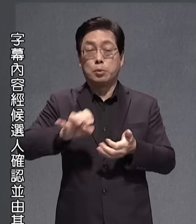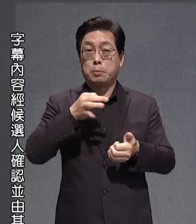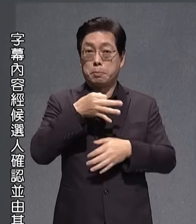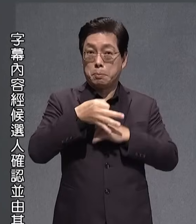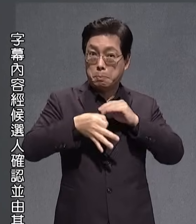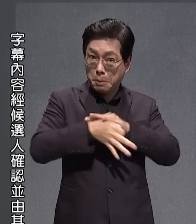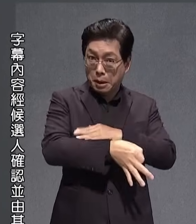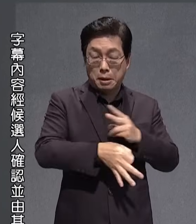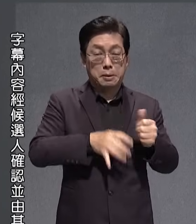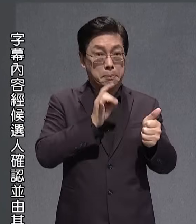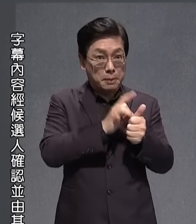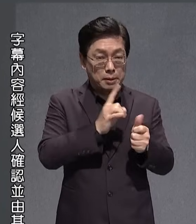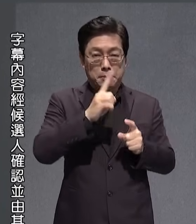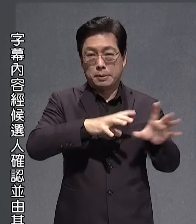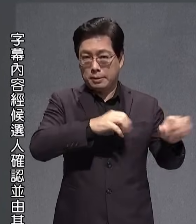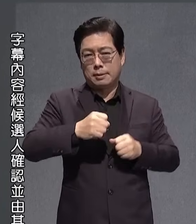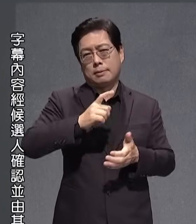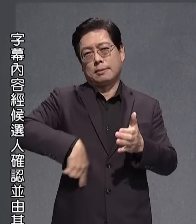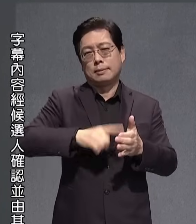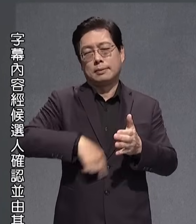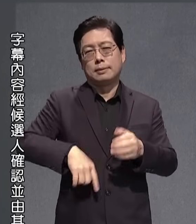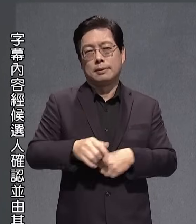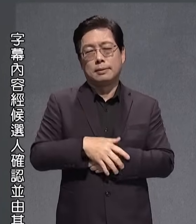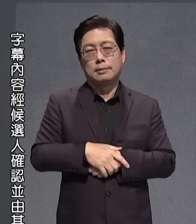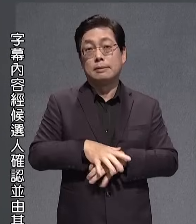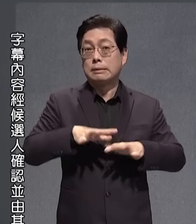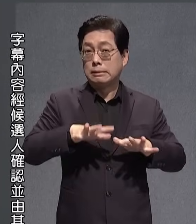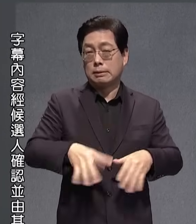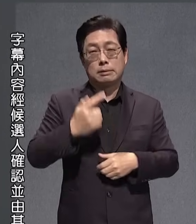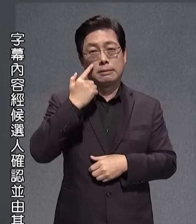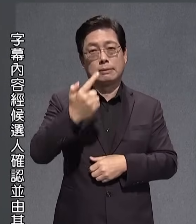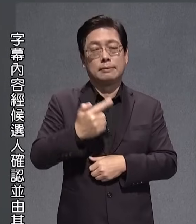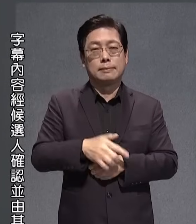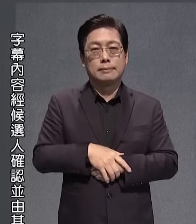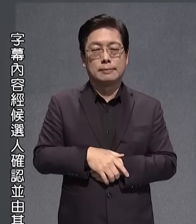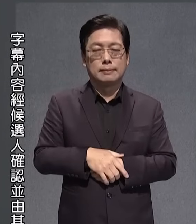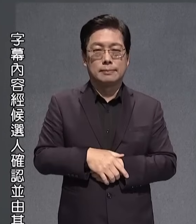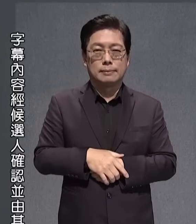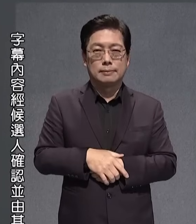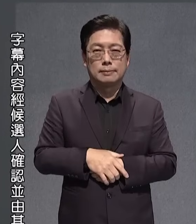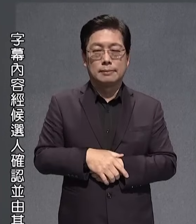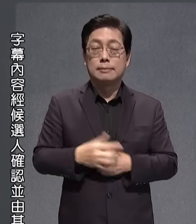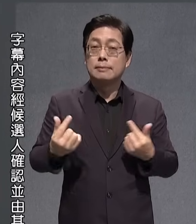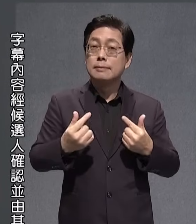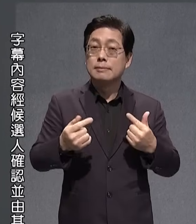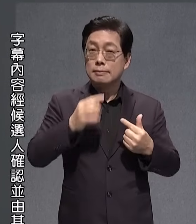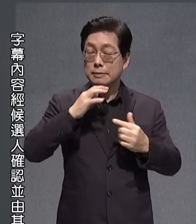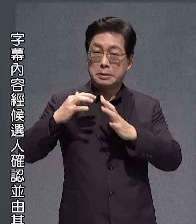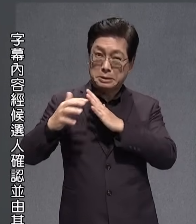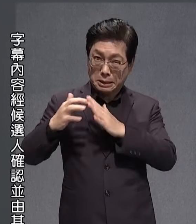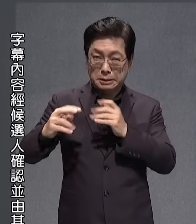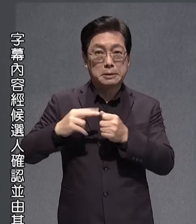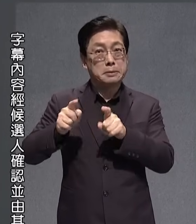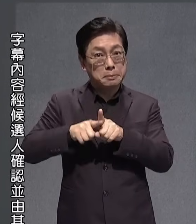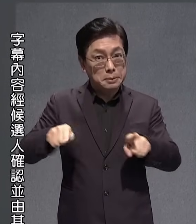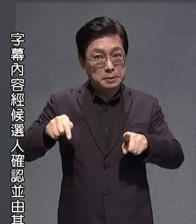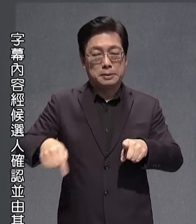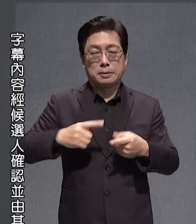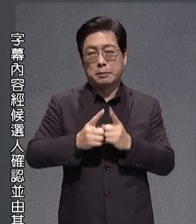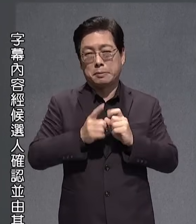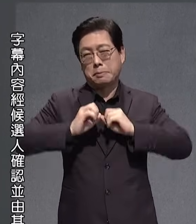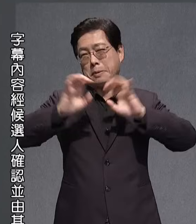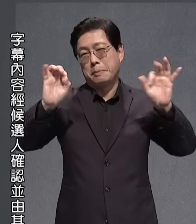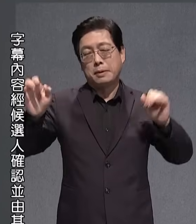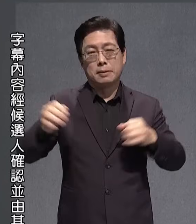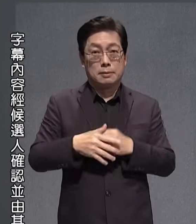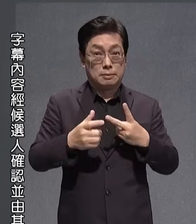的，比用抢的容易啊，这一次更加的严重。无论是用战争与和平的大外宣，